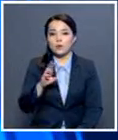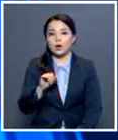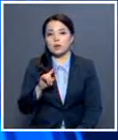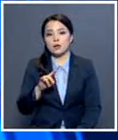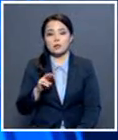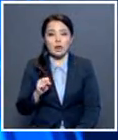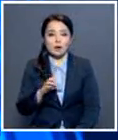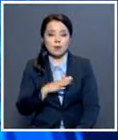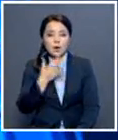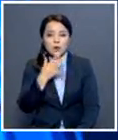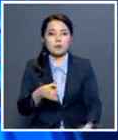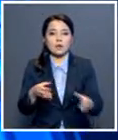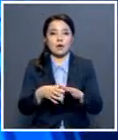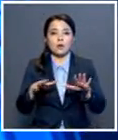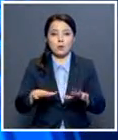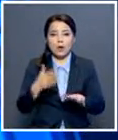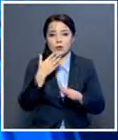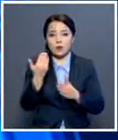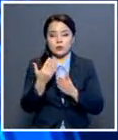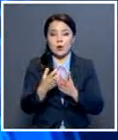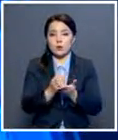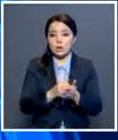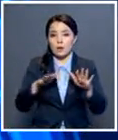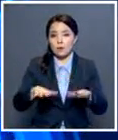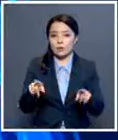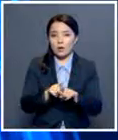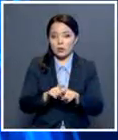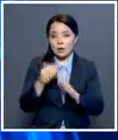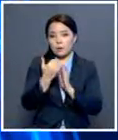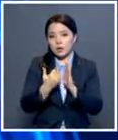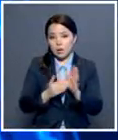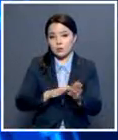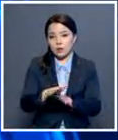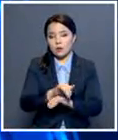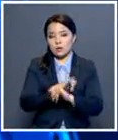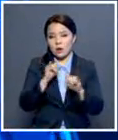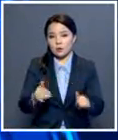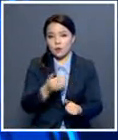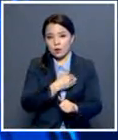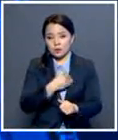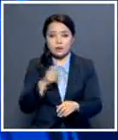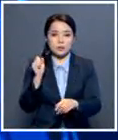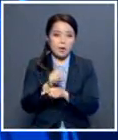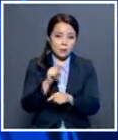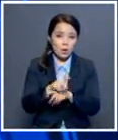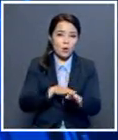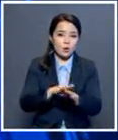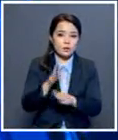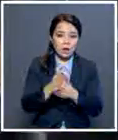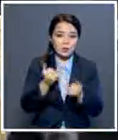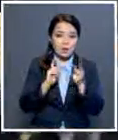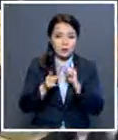Самұрық-Қазына ұлттық әл-ауқат қоры әлеуметтік бағдарламалардың көлемін ұлғайтатын болды. Бұл туралы мемлекет басшысының қойған тапсырмаларын орындауға арналған